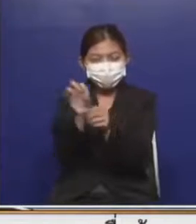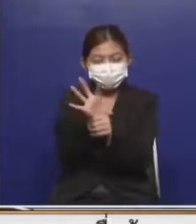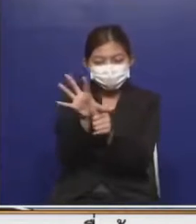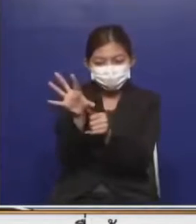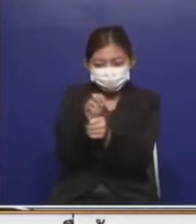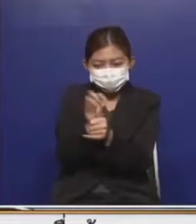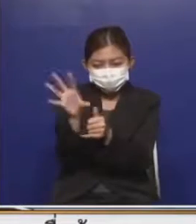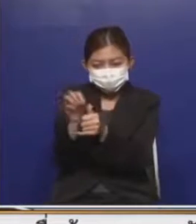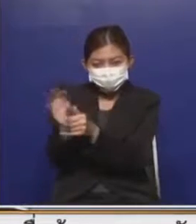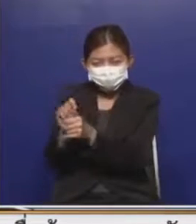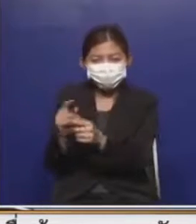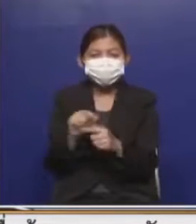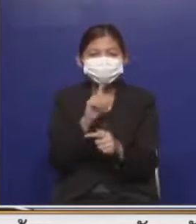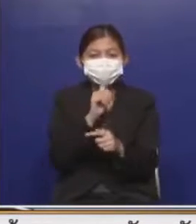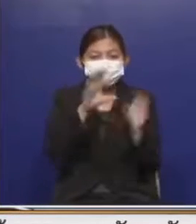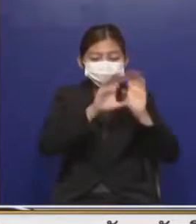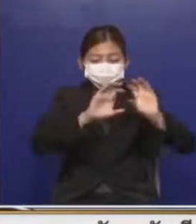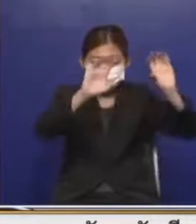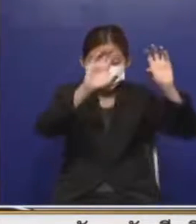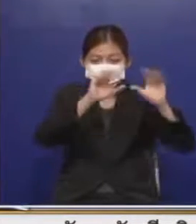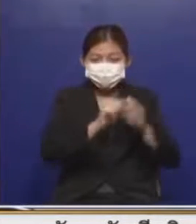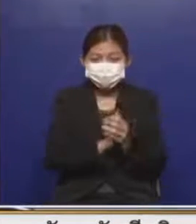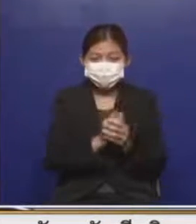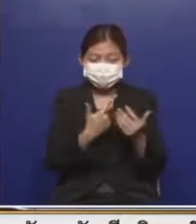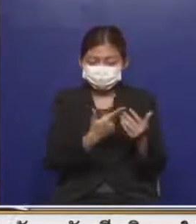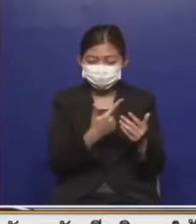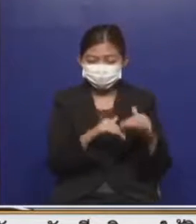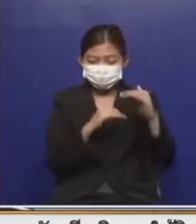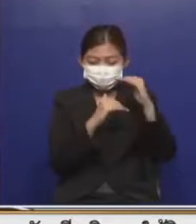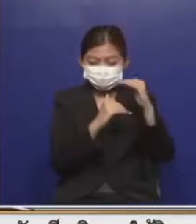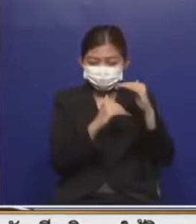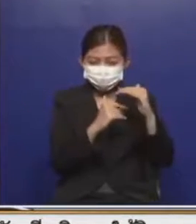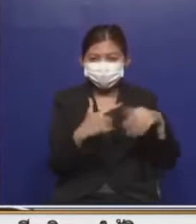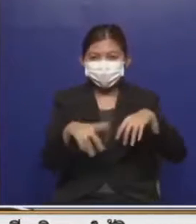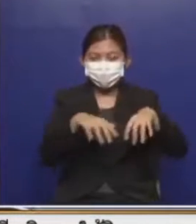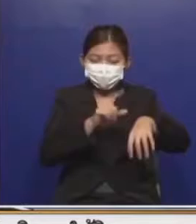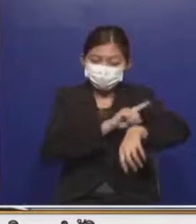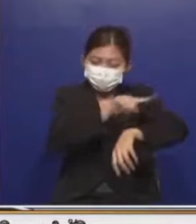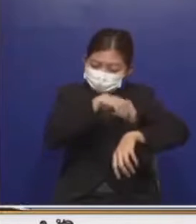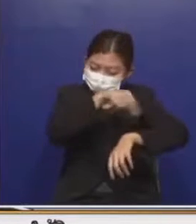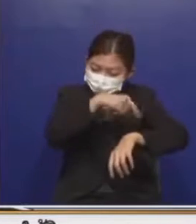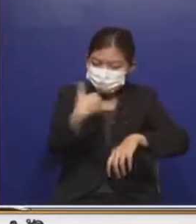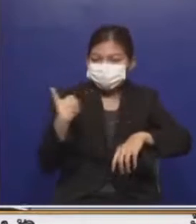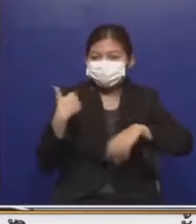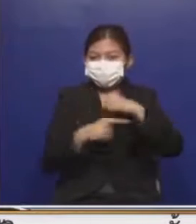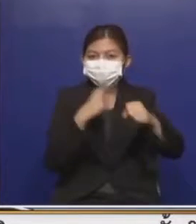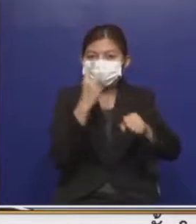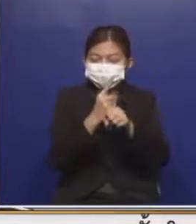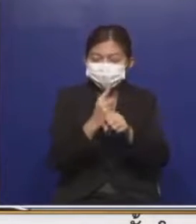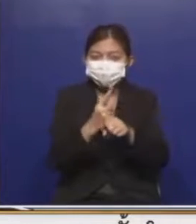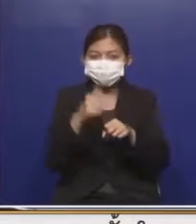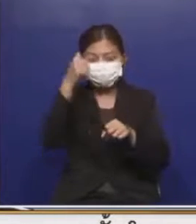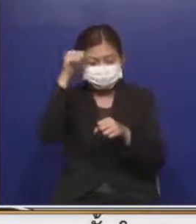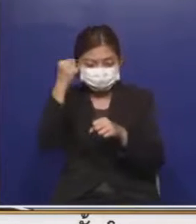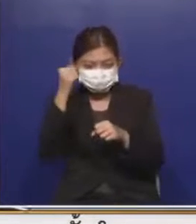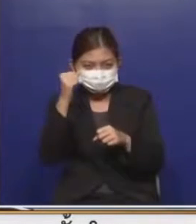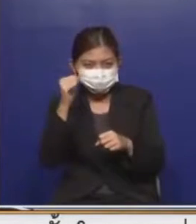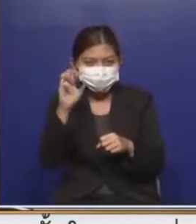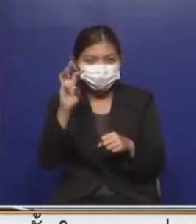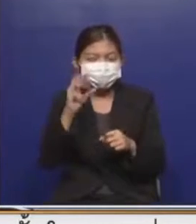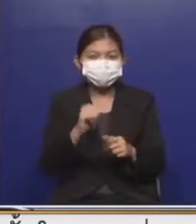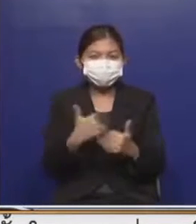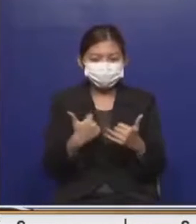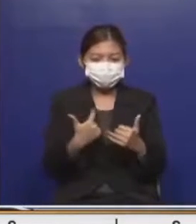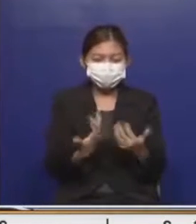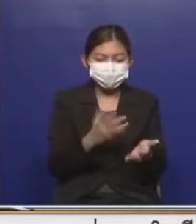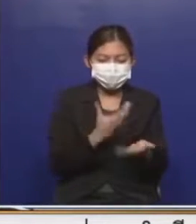เวลาเตรยมลบมือกับสถานการณโวิถึง 1 ปี 4 เดือนกับอีก 18 วันผ่านมาแล้วถึง 2 ปีงบประมาณ